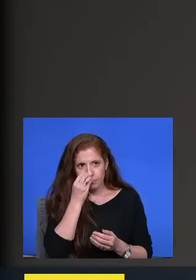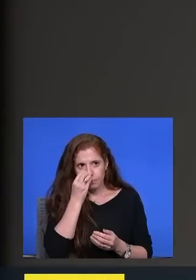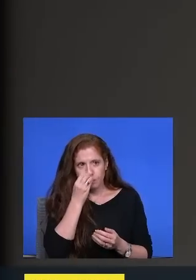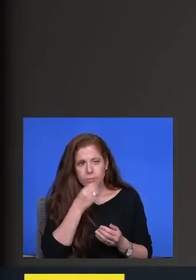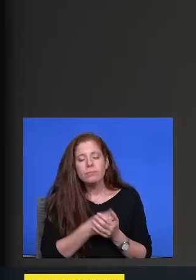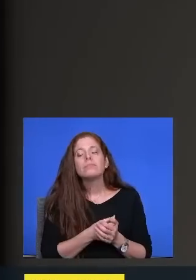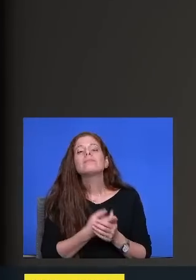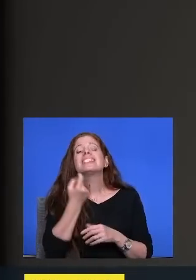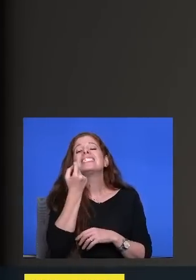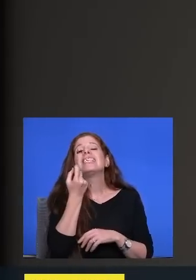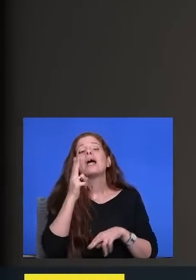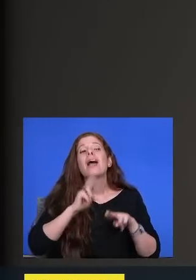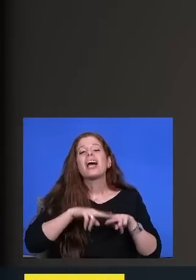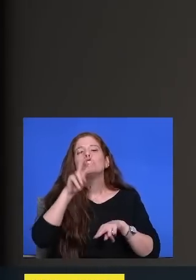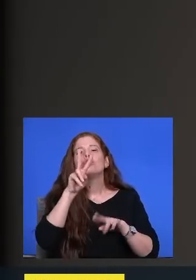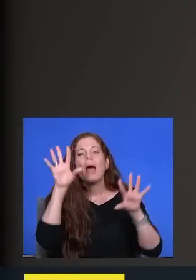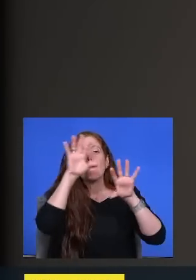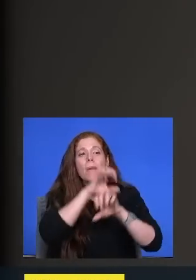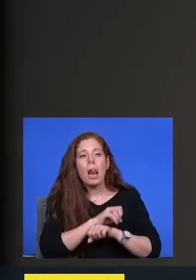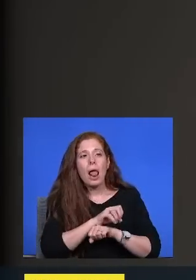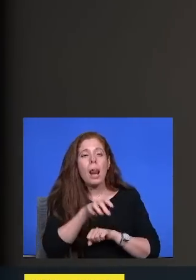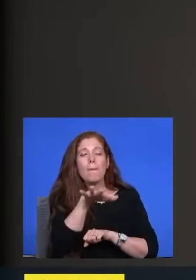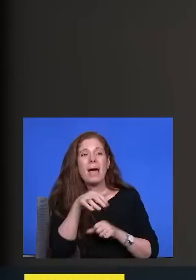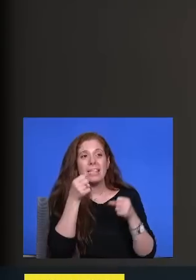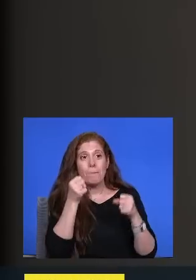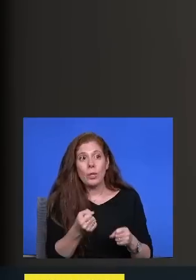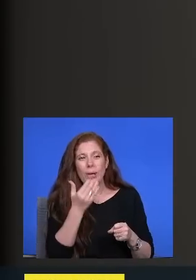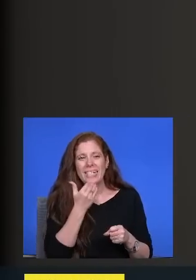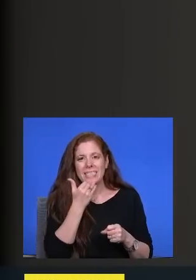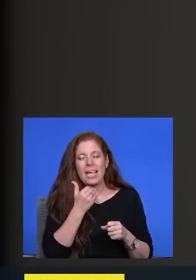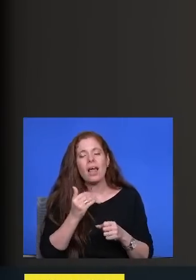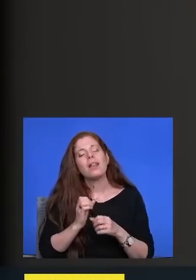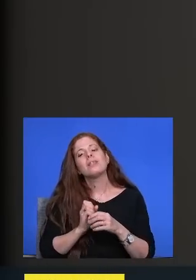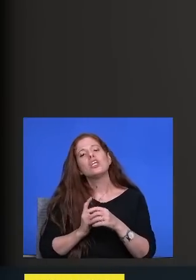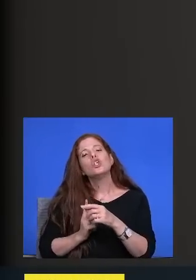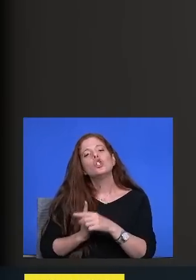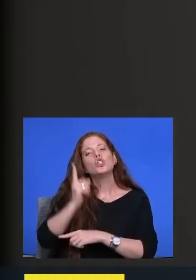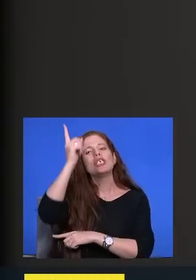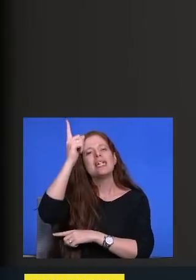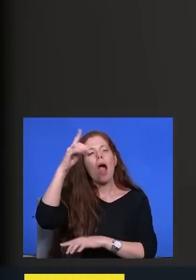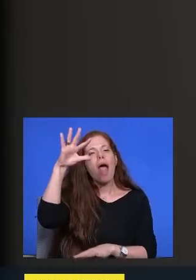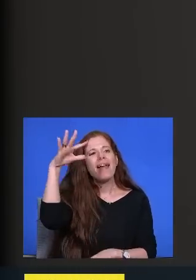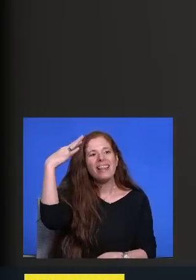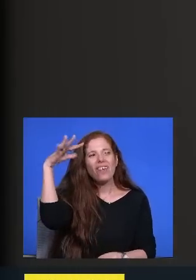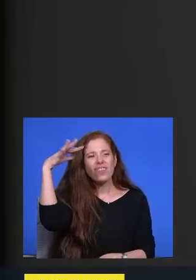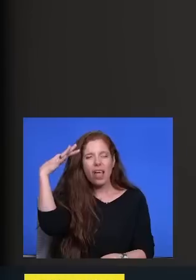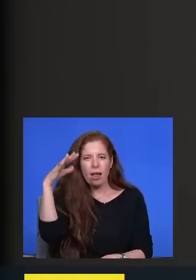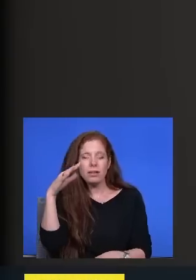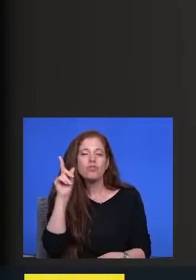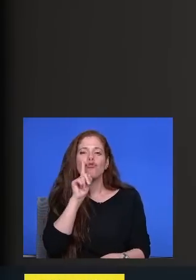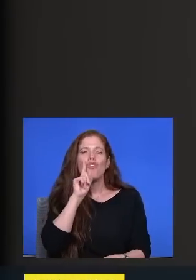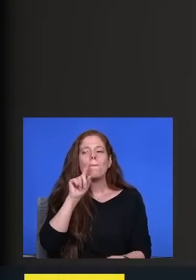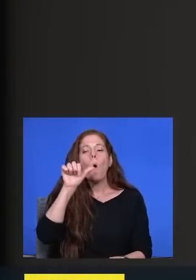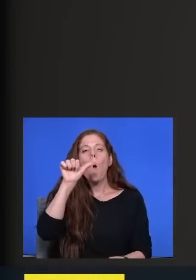קצת אחרי השעה 2 בלילה, מערכת הביטחון הישראלית שיגרה בהצלחה לחלל את לוויין הריגול אופק 13,